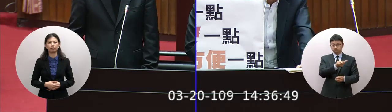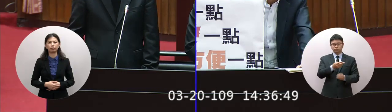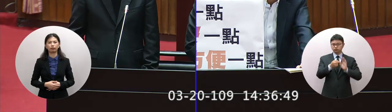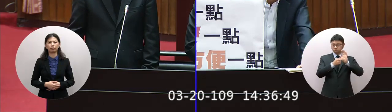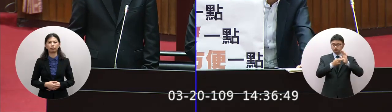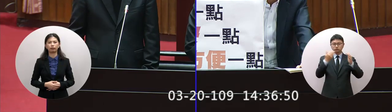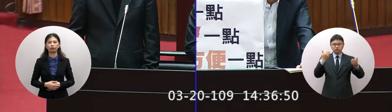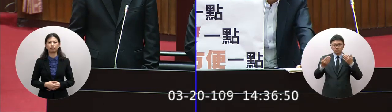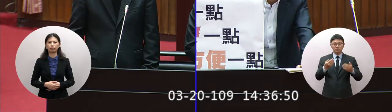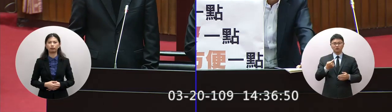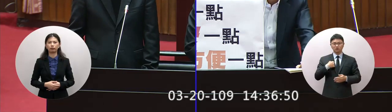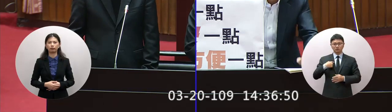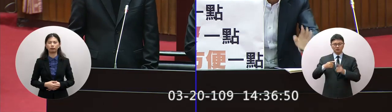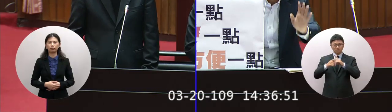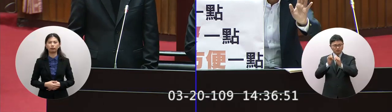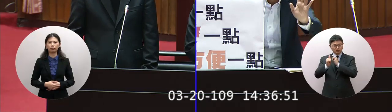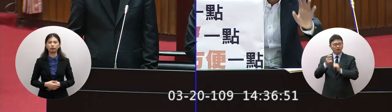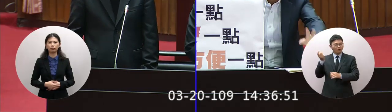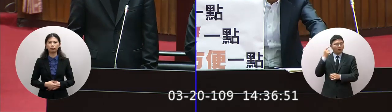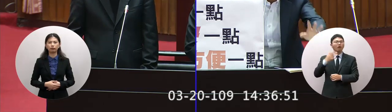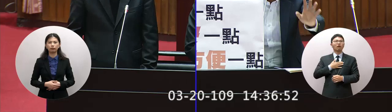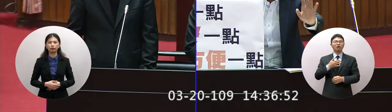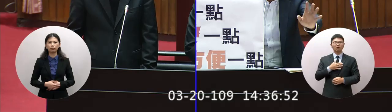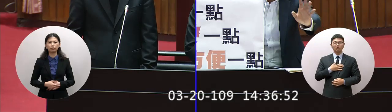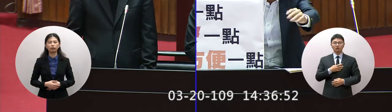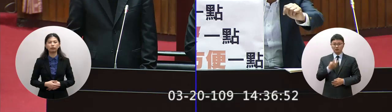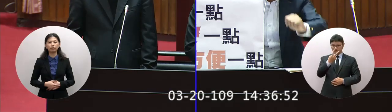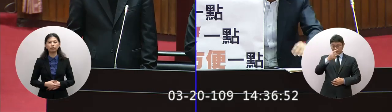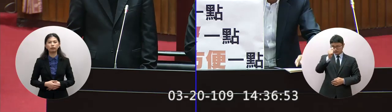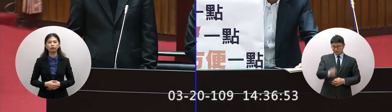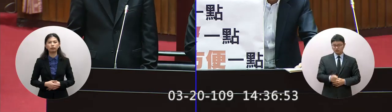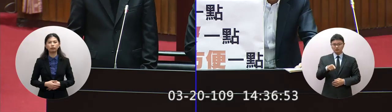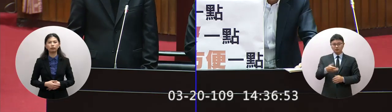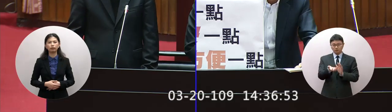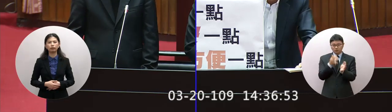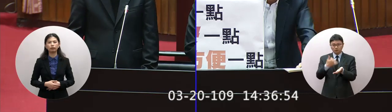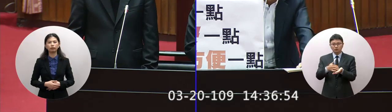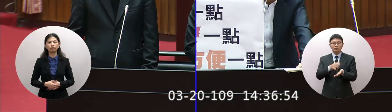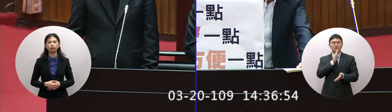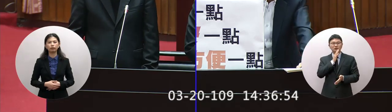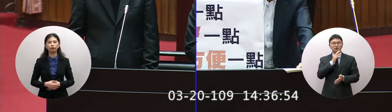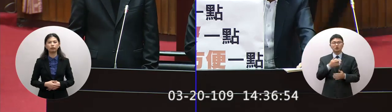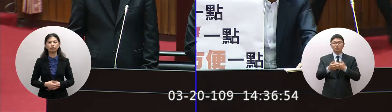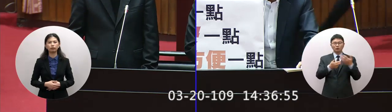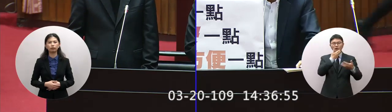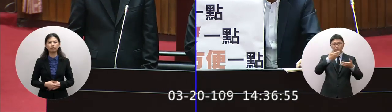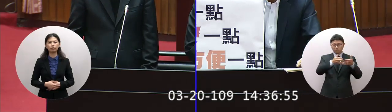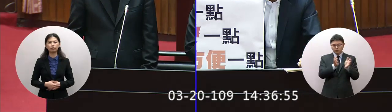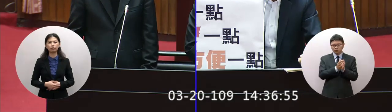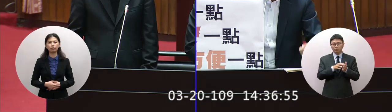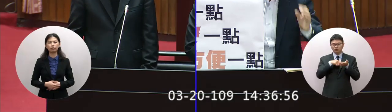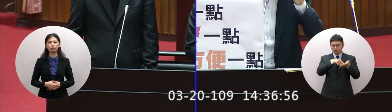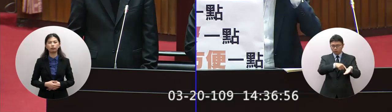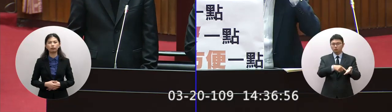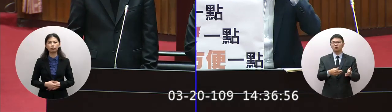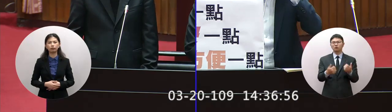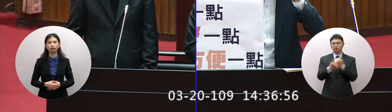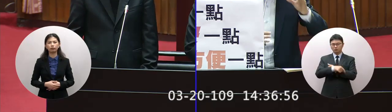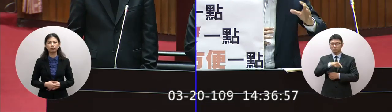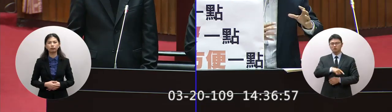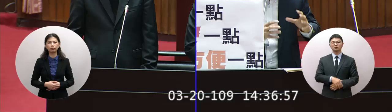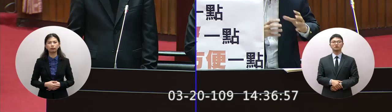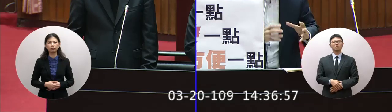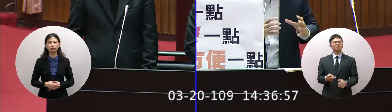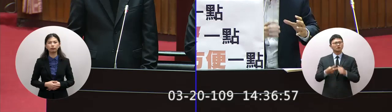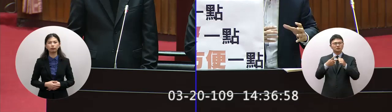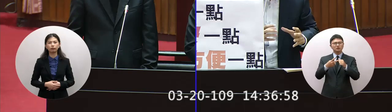楚，也让全体的国人知道说，事实上有2亿多元的预算是由卫福部来代编的嘛？哦，这是一个。那另外我就在想到，因为刚才有提到